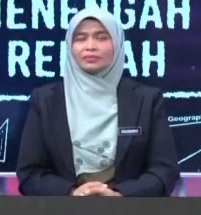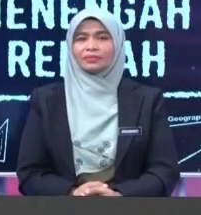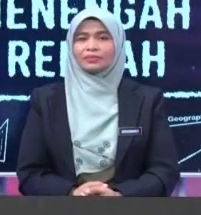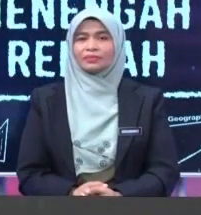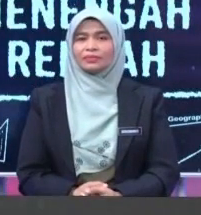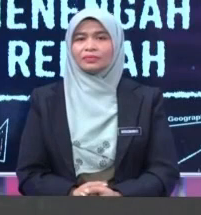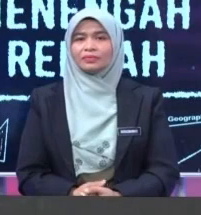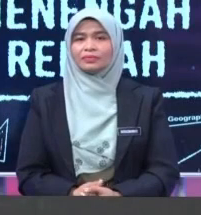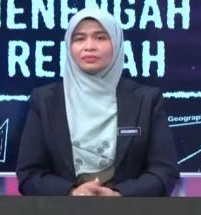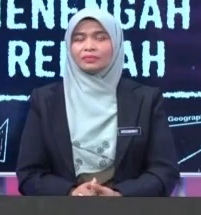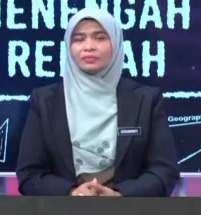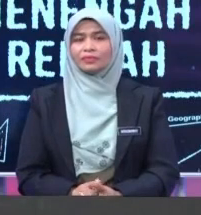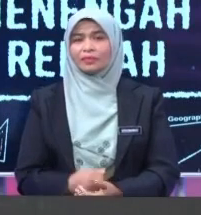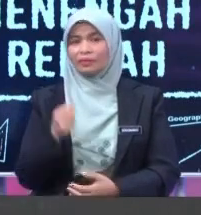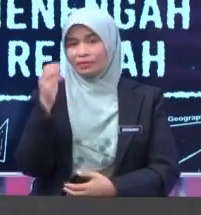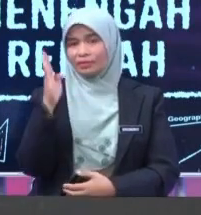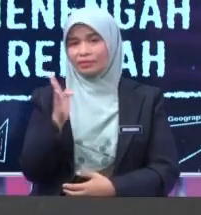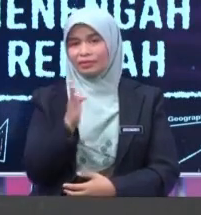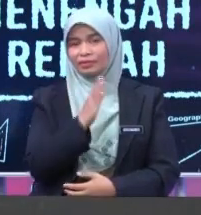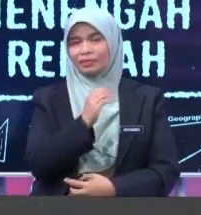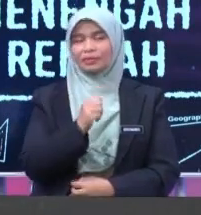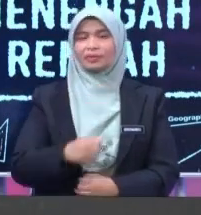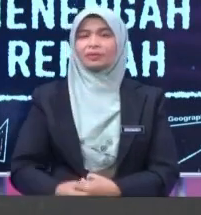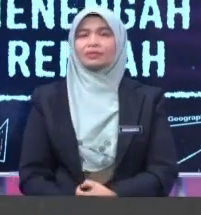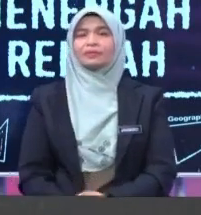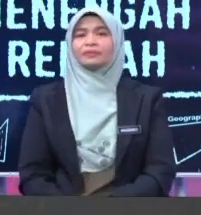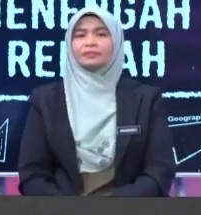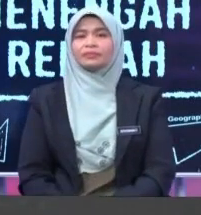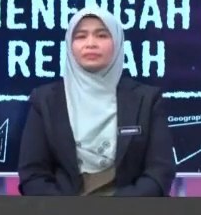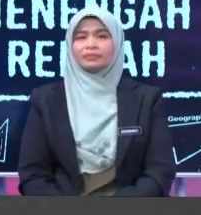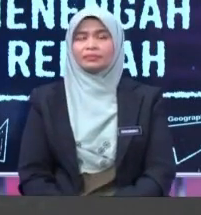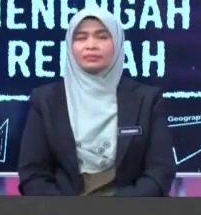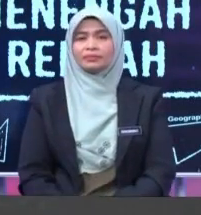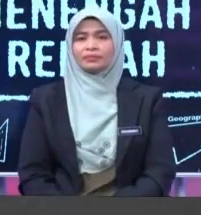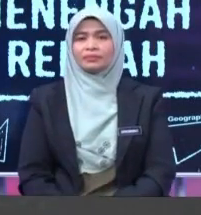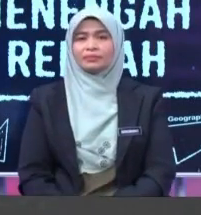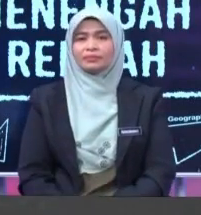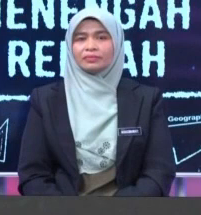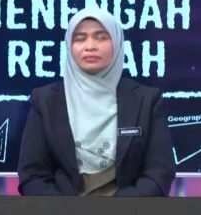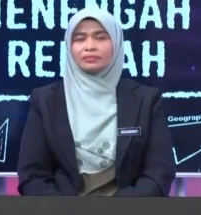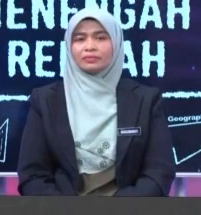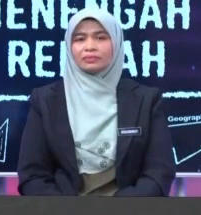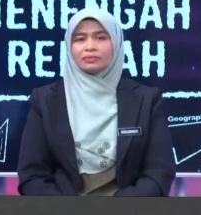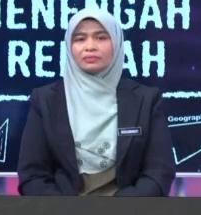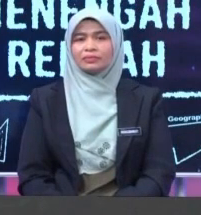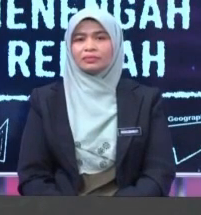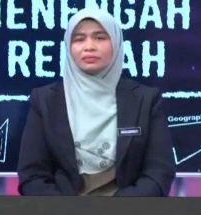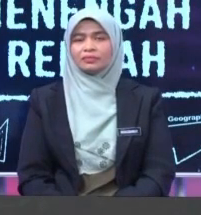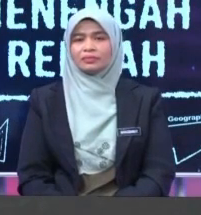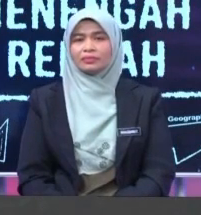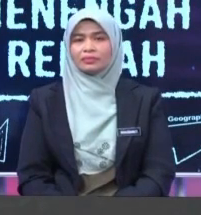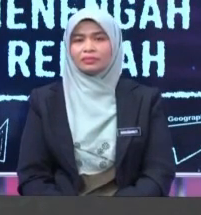أعوذ بالله من الشيطان الرجيم بسم الله الرحمن الرحيم